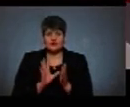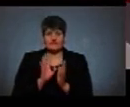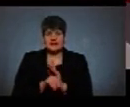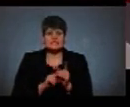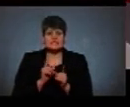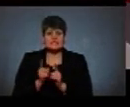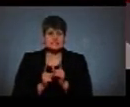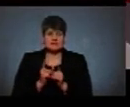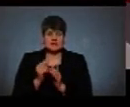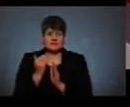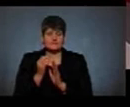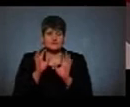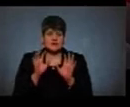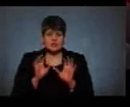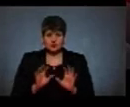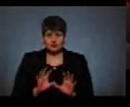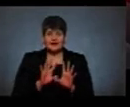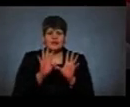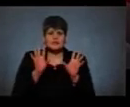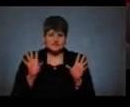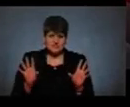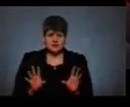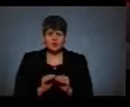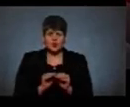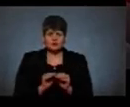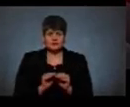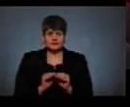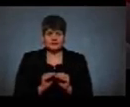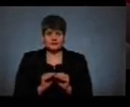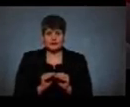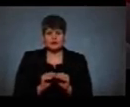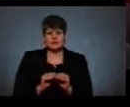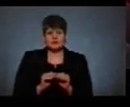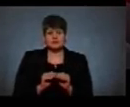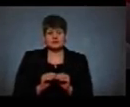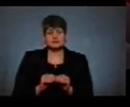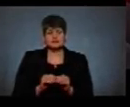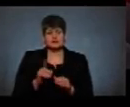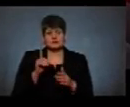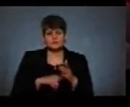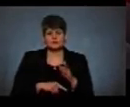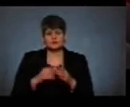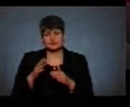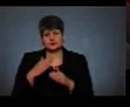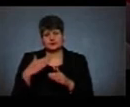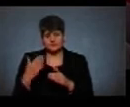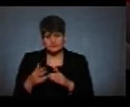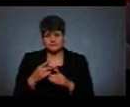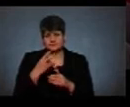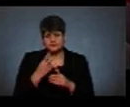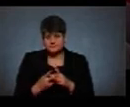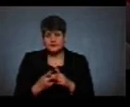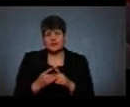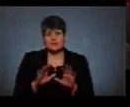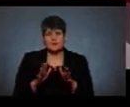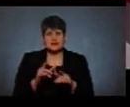в статут. Але в цілому, з канонічної точки зору, от момент зборів і момент, коли